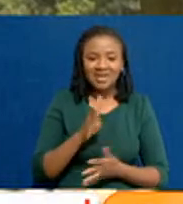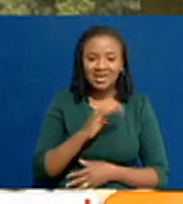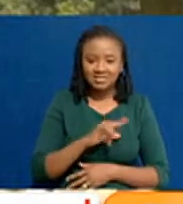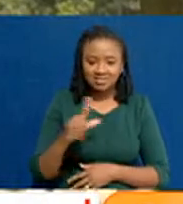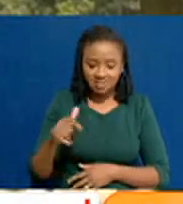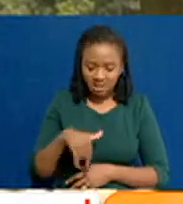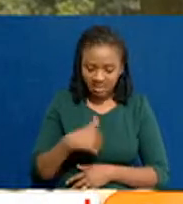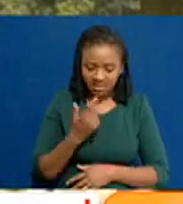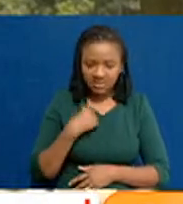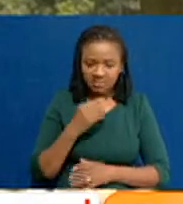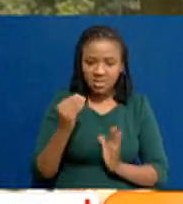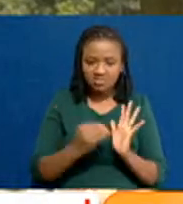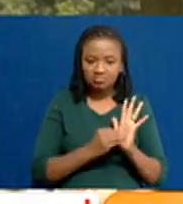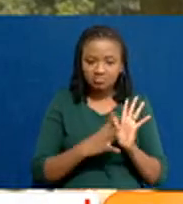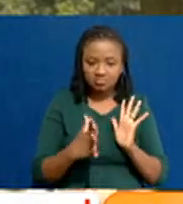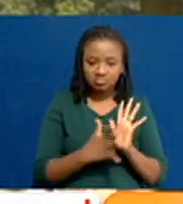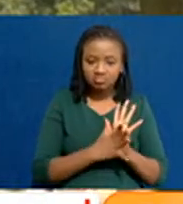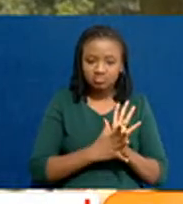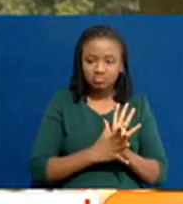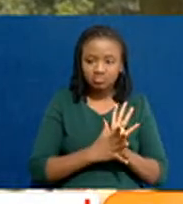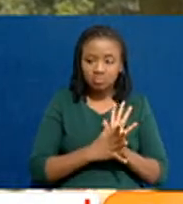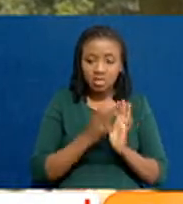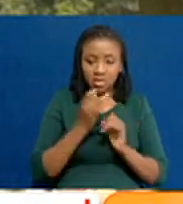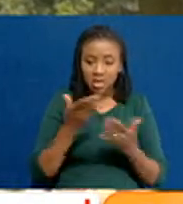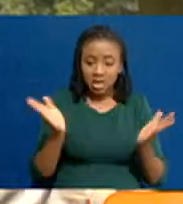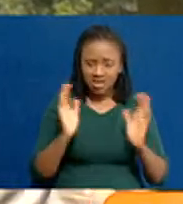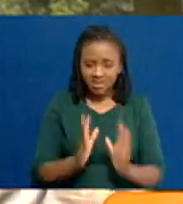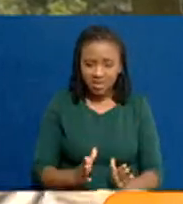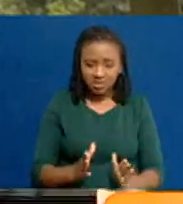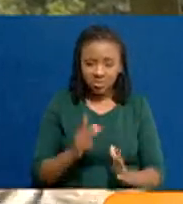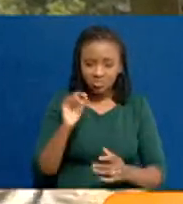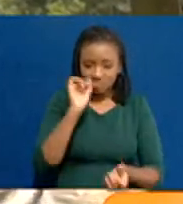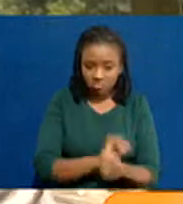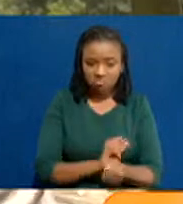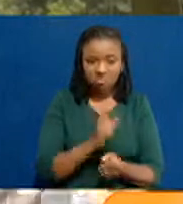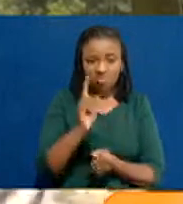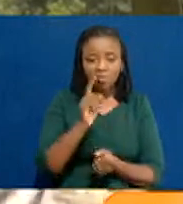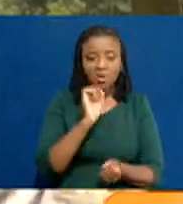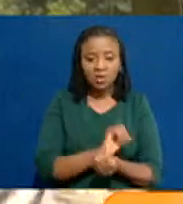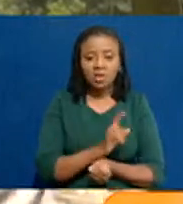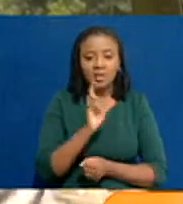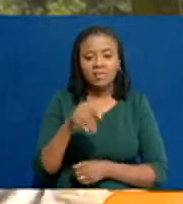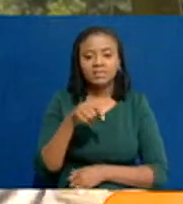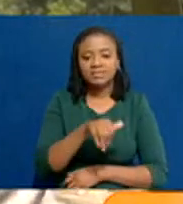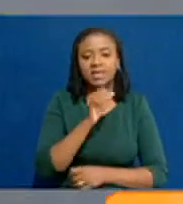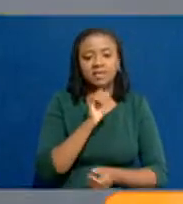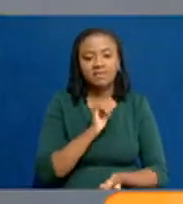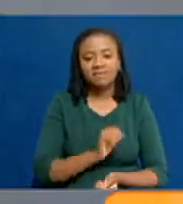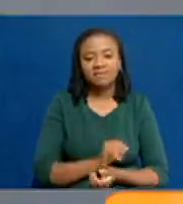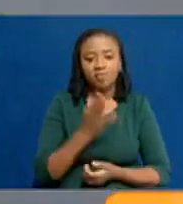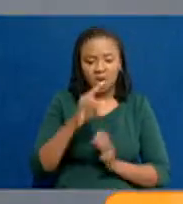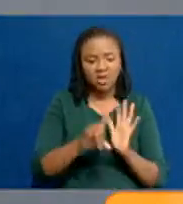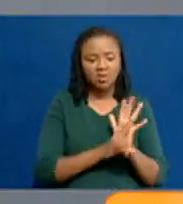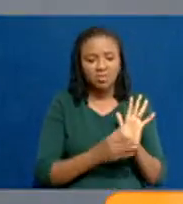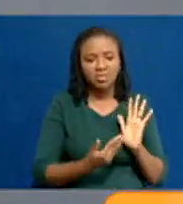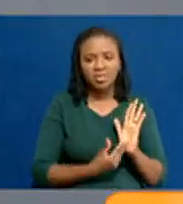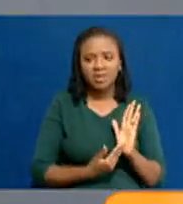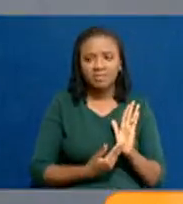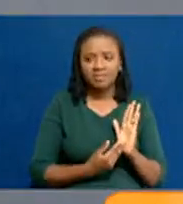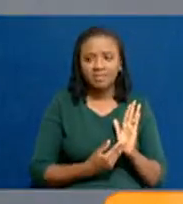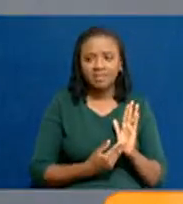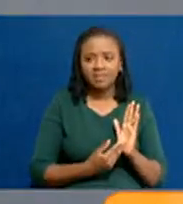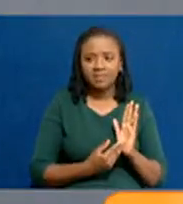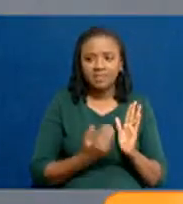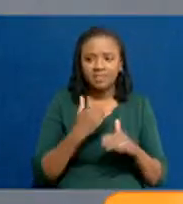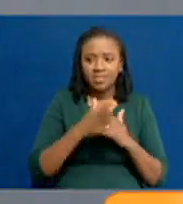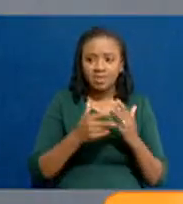kuwa sheria, mtu yote ambaye atakamatwa atashtakiwa na lazima atalipa kwa sababu sheria ipo. Every person